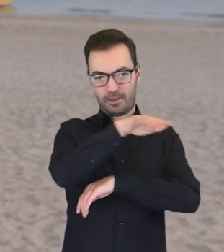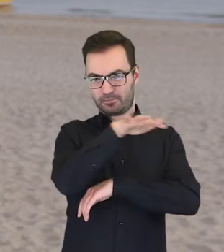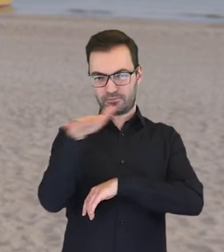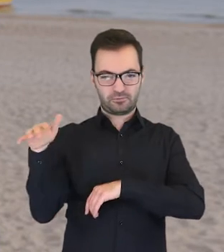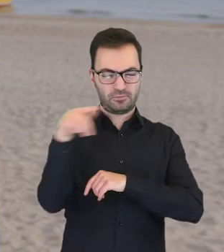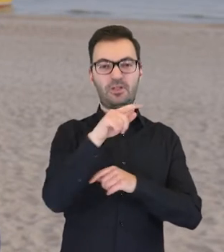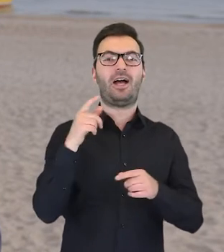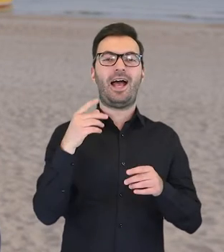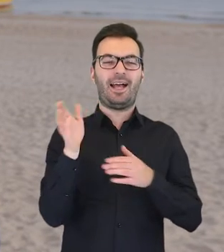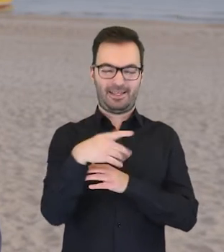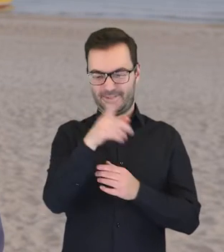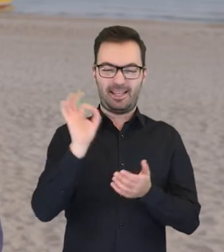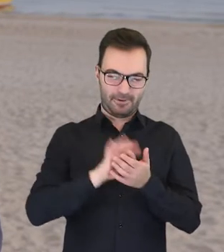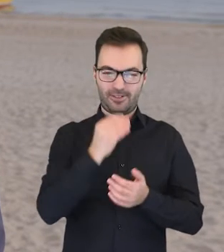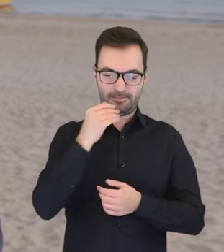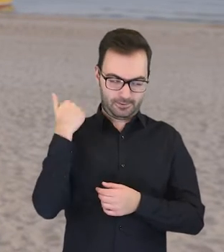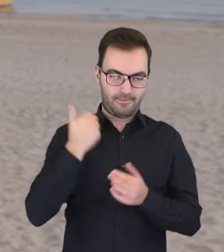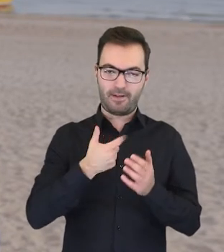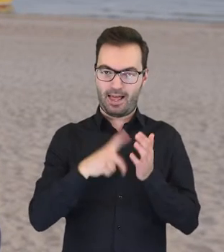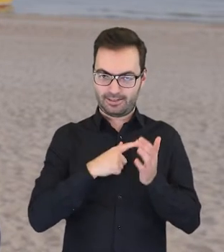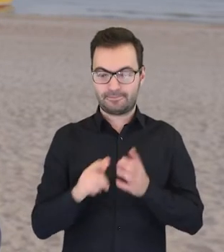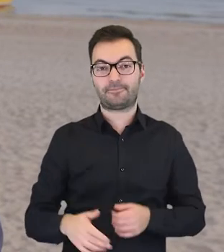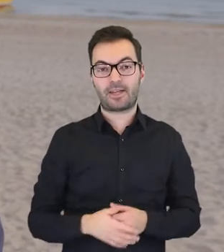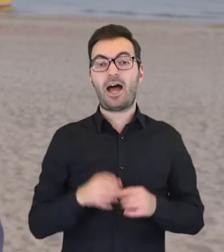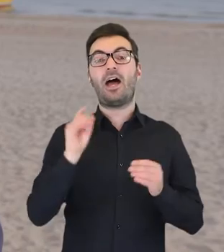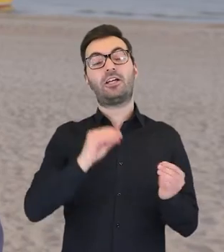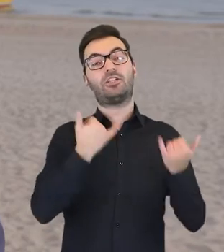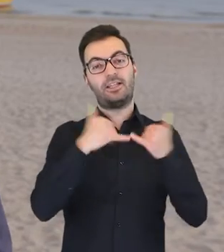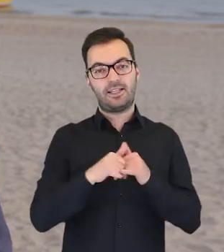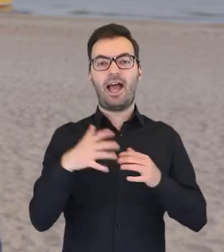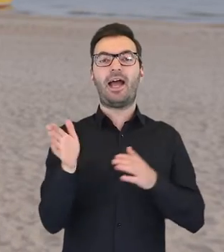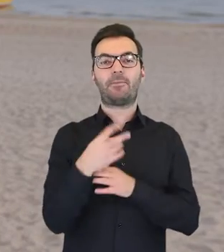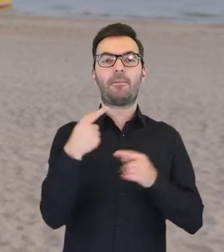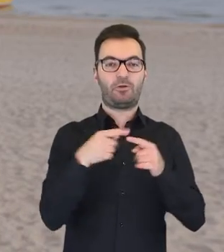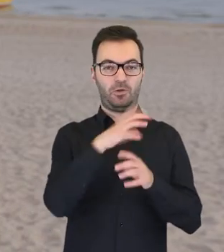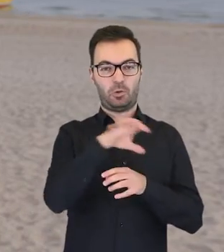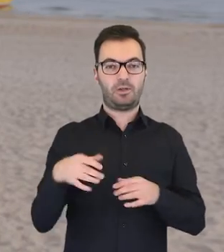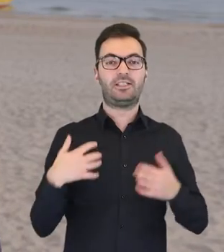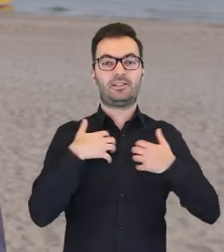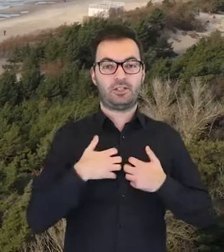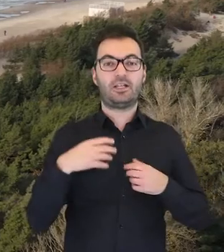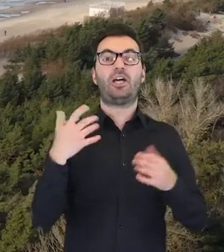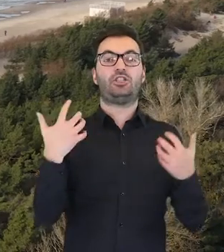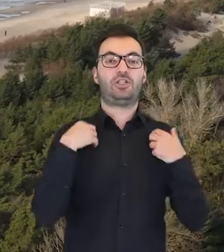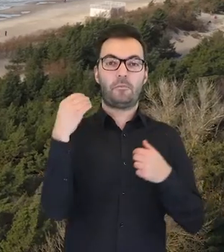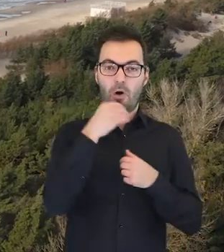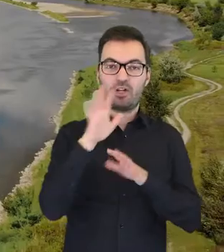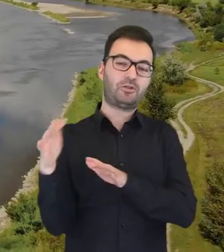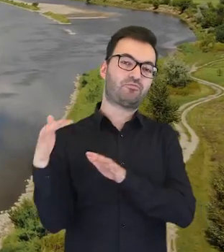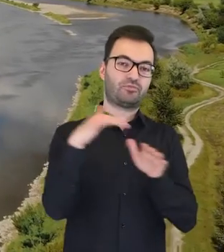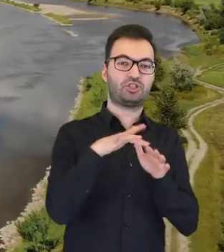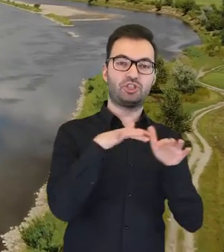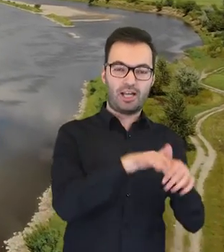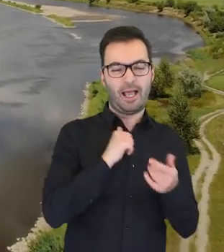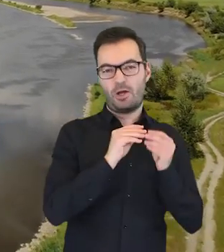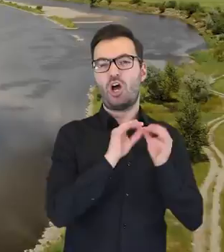i są to ryby, które na pewno znacie ze swoich talerzy. Poza tym mamy w Bałtyku ryby dwuśrodowiskowe, czyli zwierzęta, które żyją w morzu i udają się do